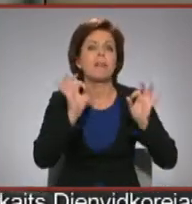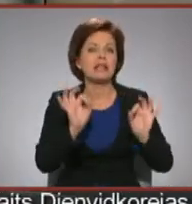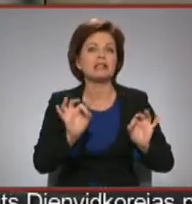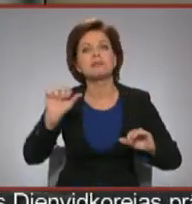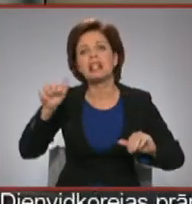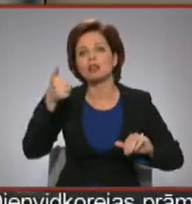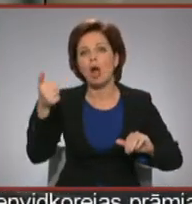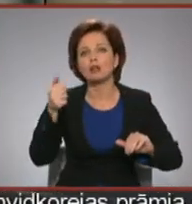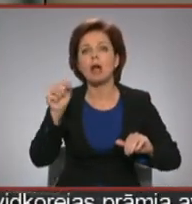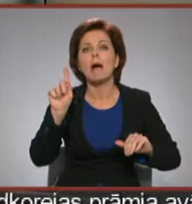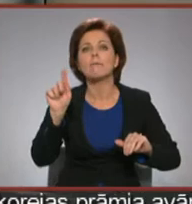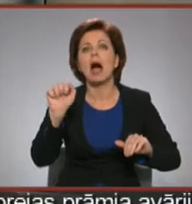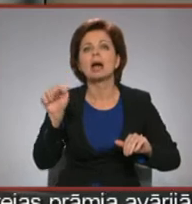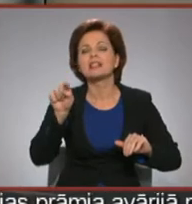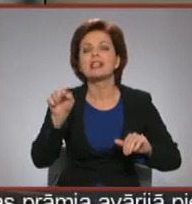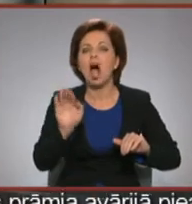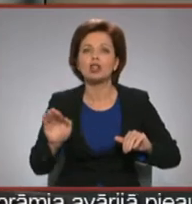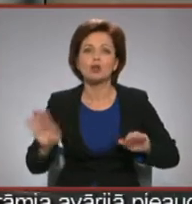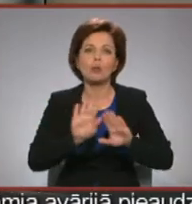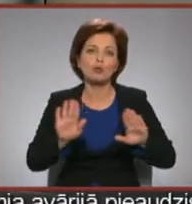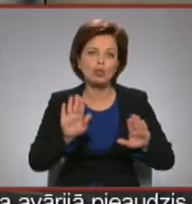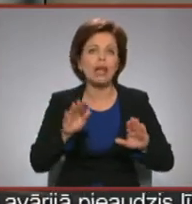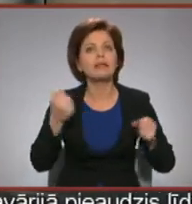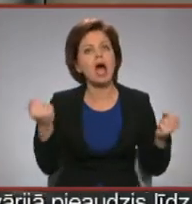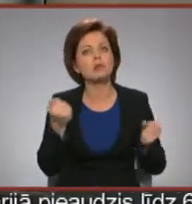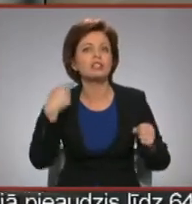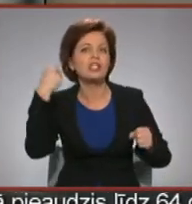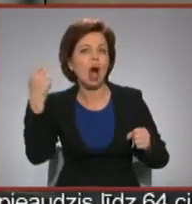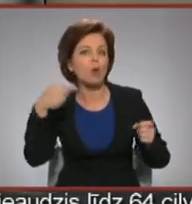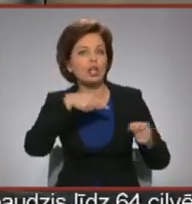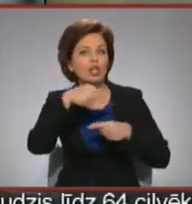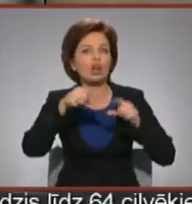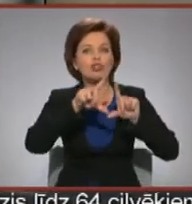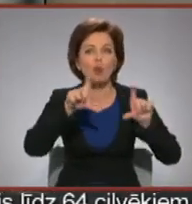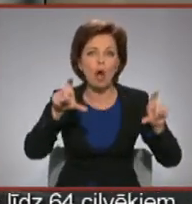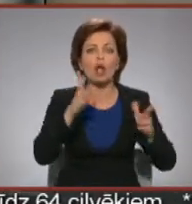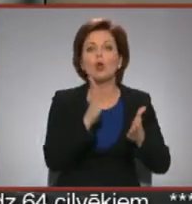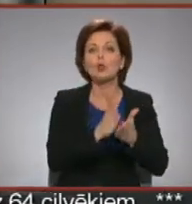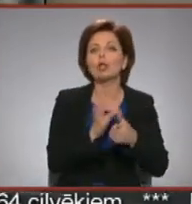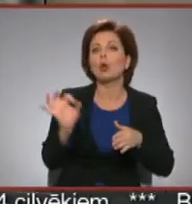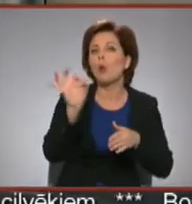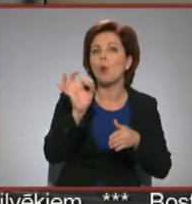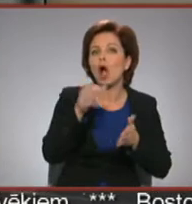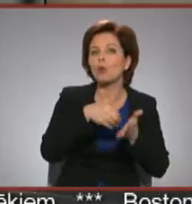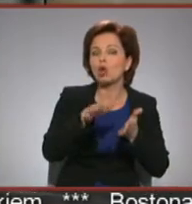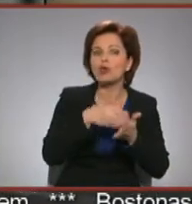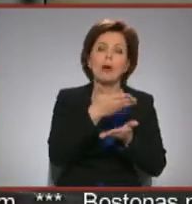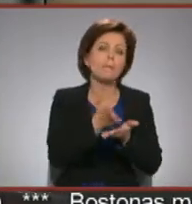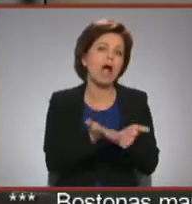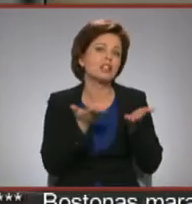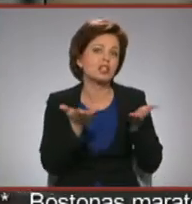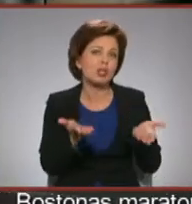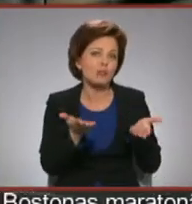muzejā darbojas salgriežu skoliņa, kurā apgūst gan olu krāsošanas, gan maizes cepšanas māku un, protams, dažādas spēles